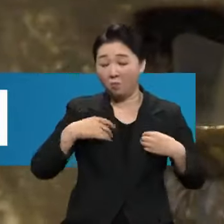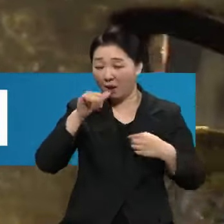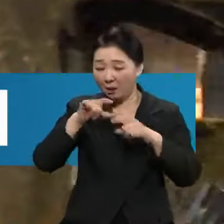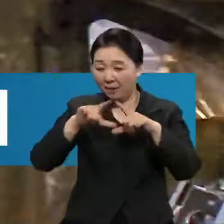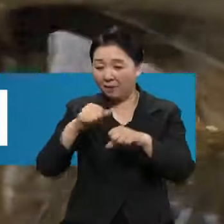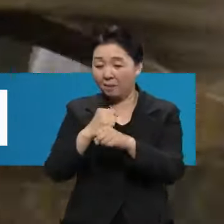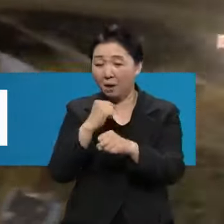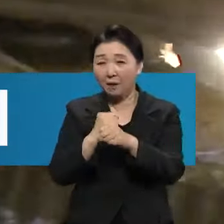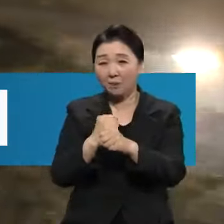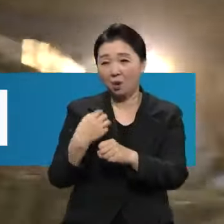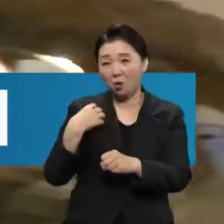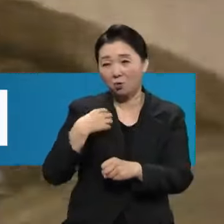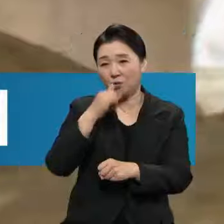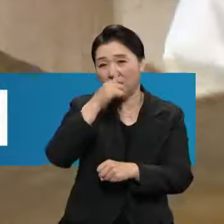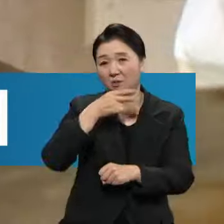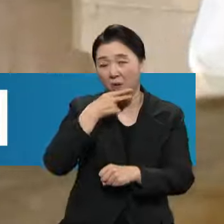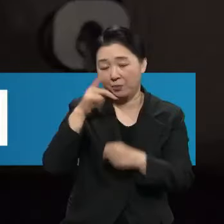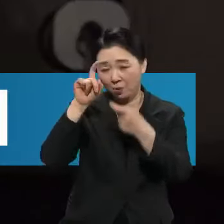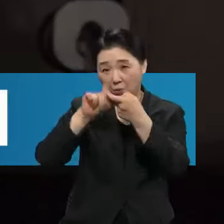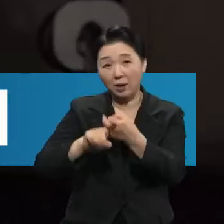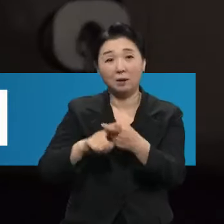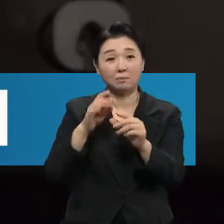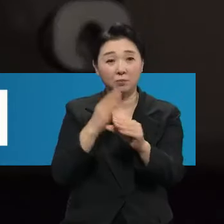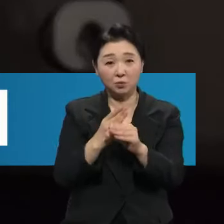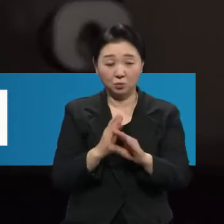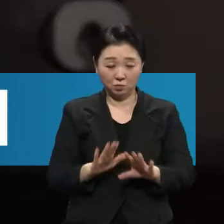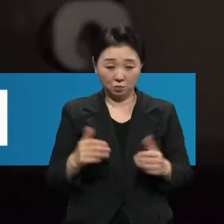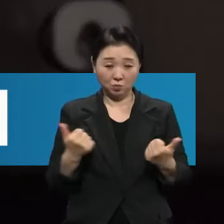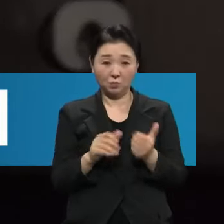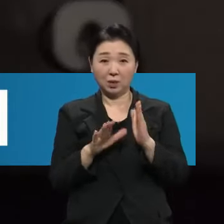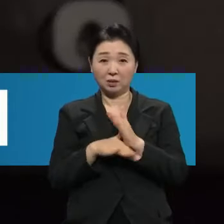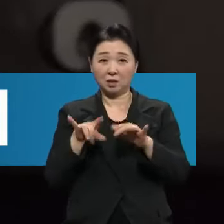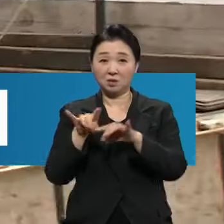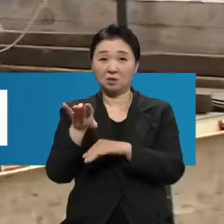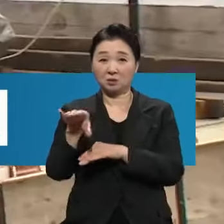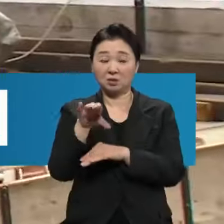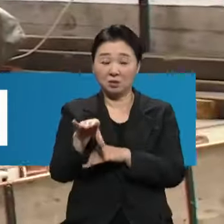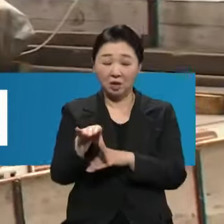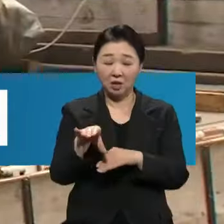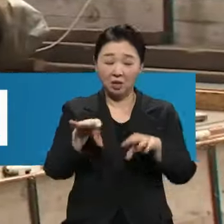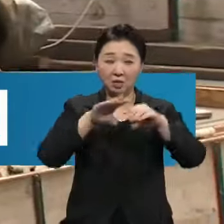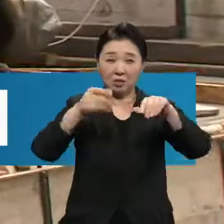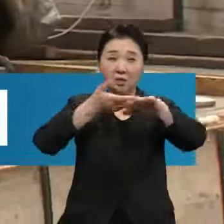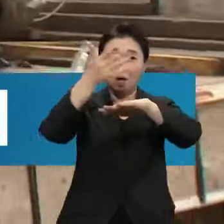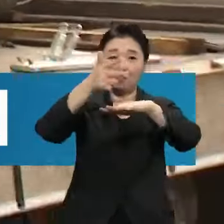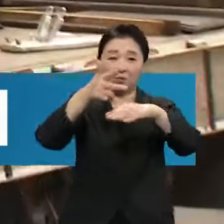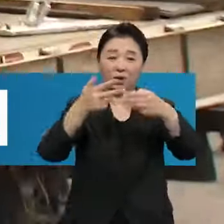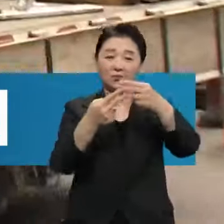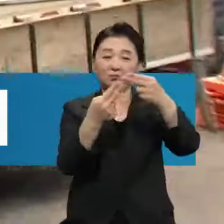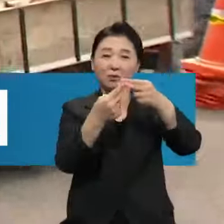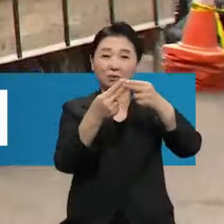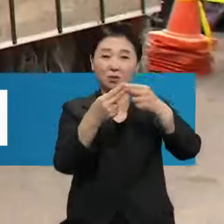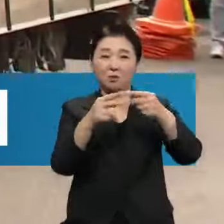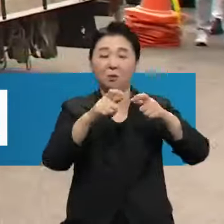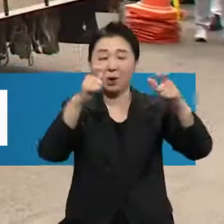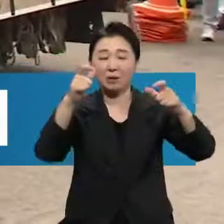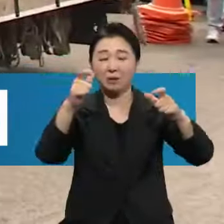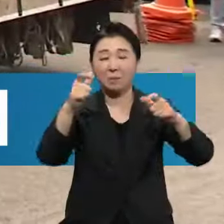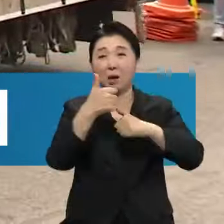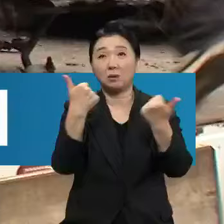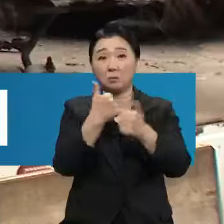의무화 할지에 관심이 쏠립니다 오늘 회의에선 또 전기차 지상 충전 시설을 확대하는 방안도 논의됩니다